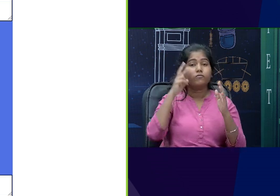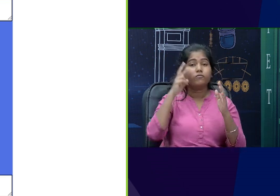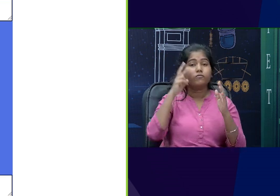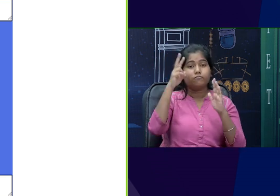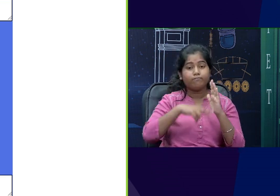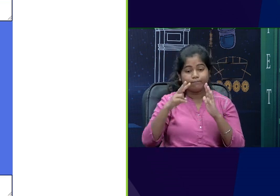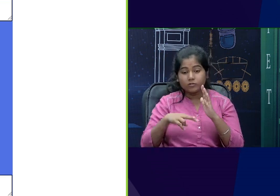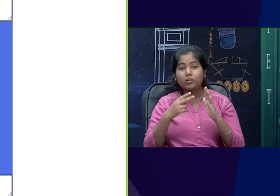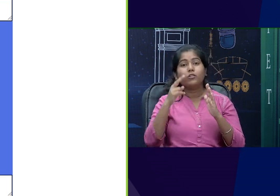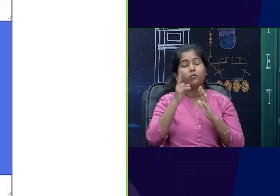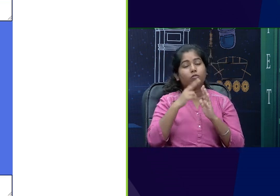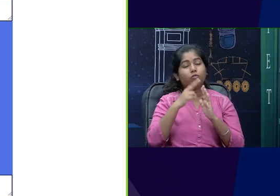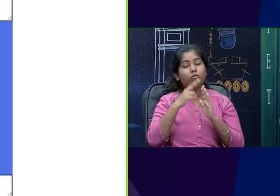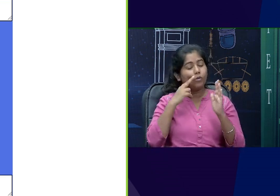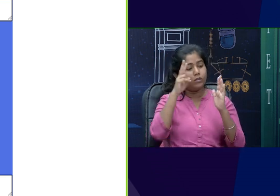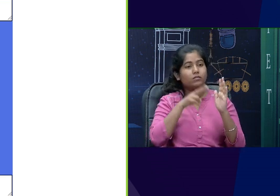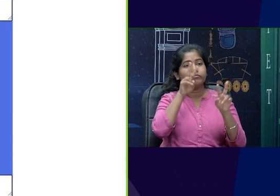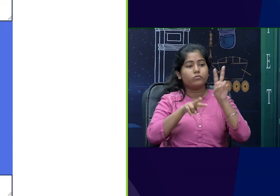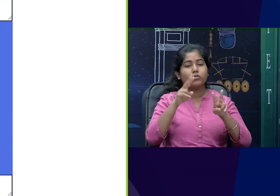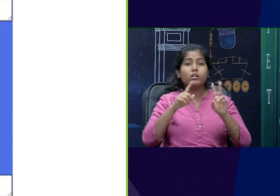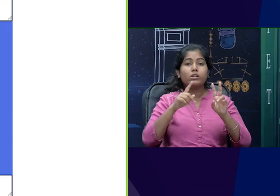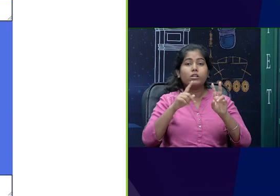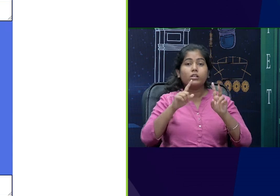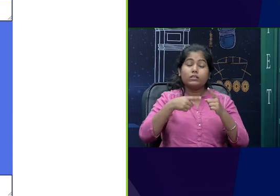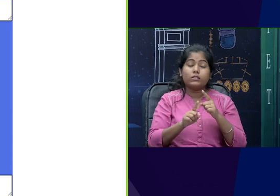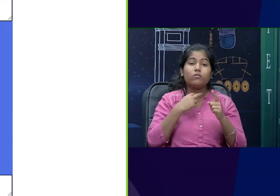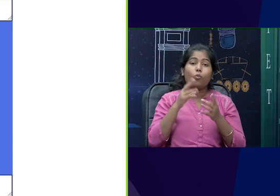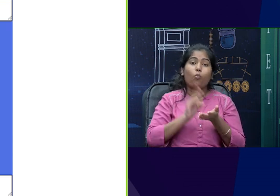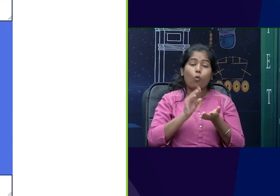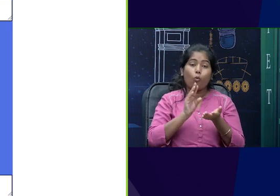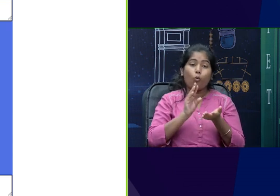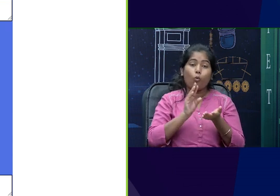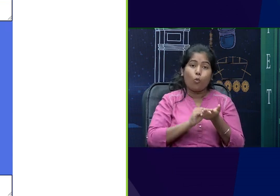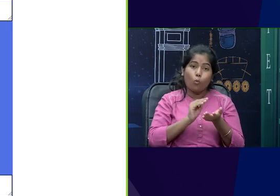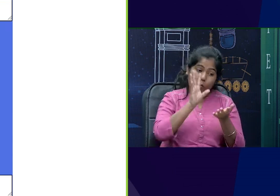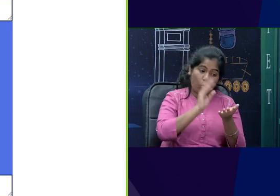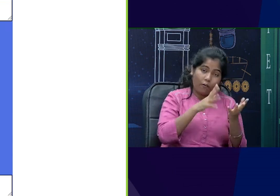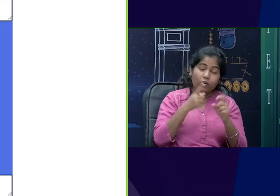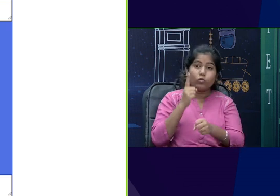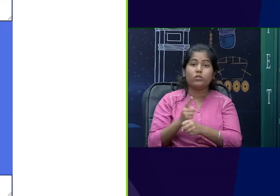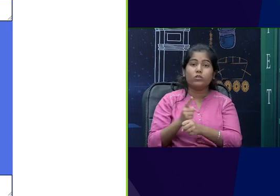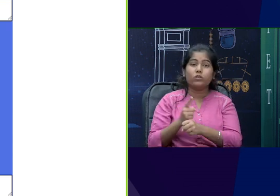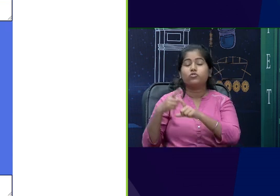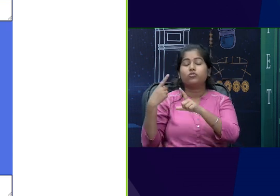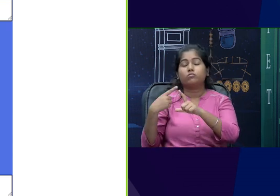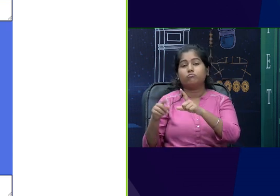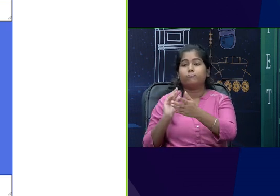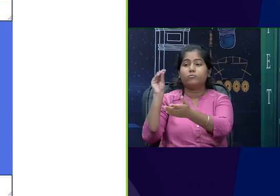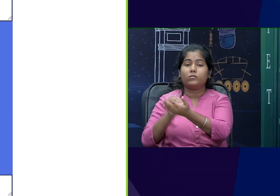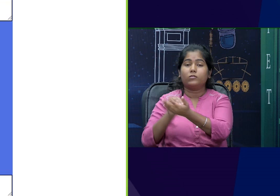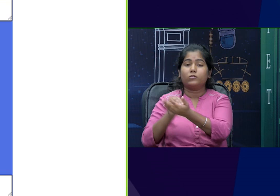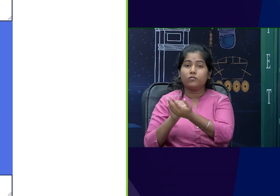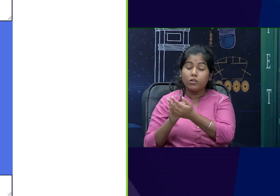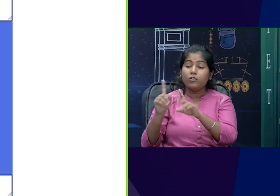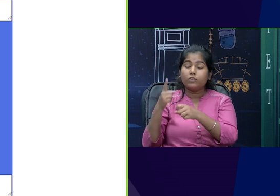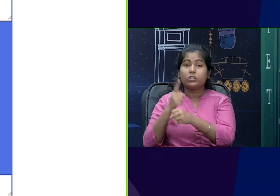रीड करेगा वो रिकॉर्डिंग कर सकते हैं, देन रिकॉर्डिंग करने के बाद वो टीचर को सेंड करेगा, टीचर उसमें करेक्शन करेगा, टीचर रिकॉर्डिंग